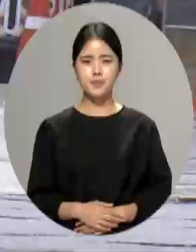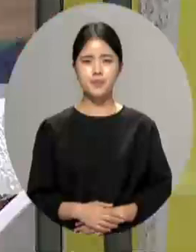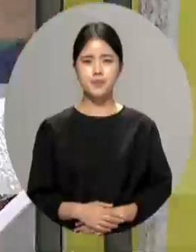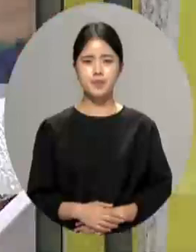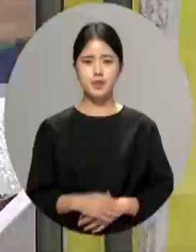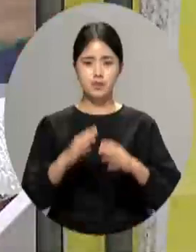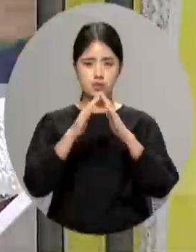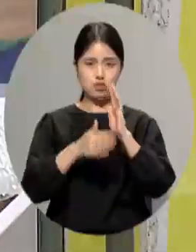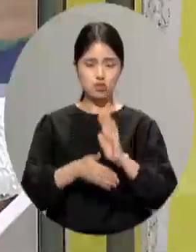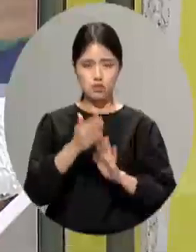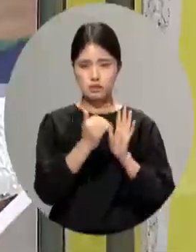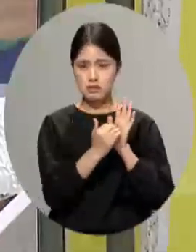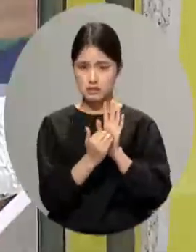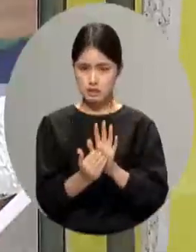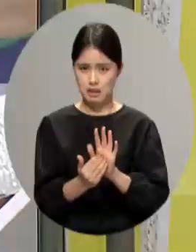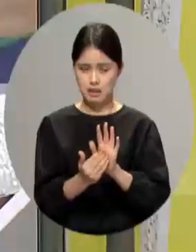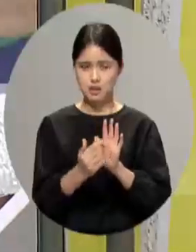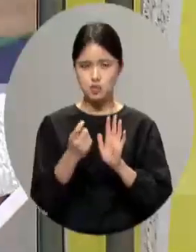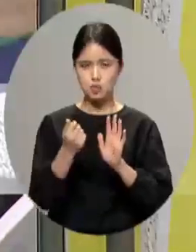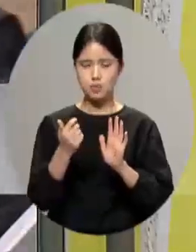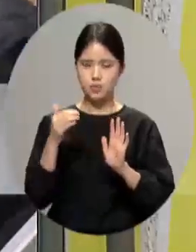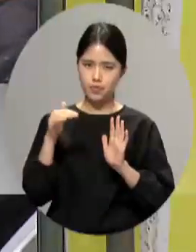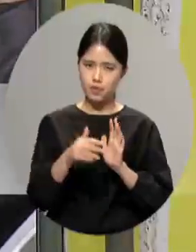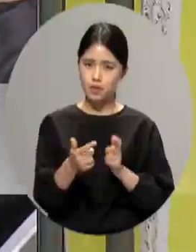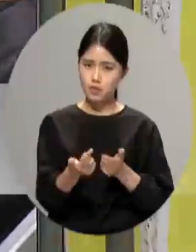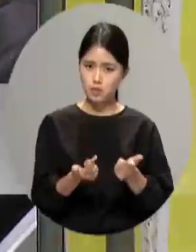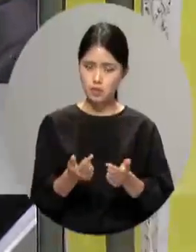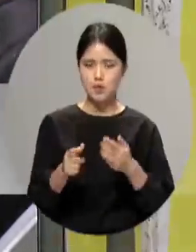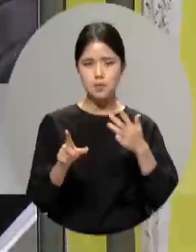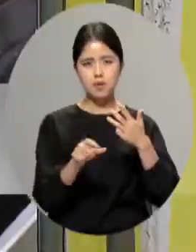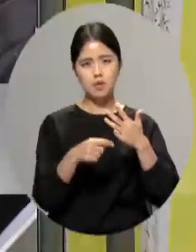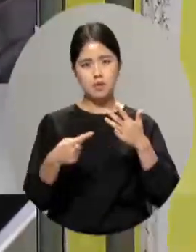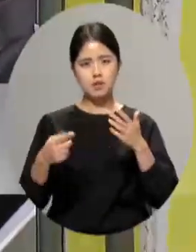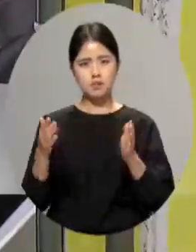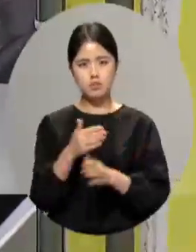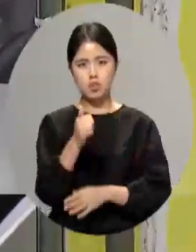한편 전주시는 대응체계 하향 조정에 따라 8월 1일부터